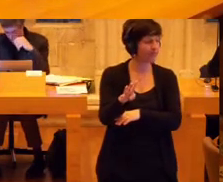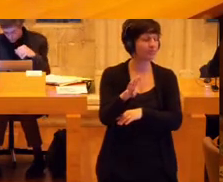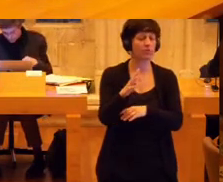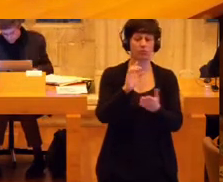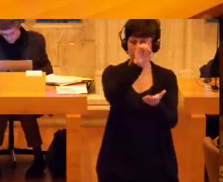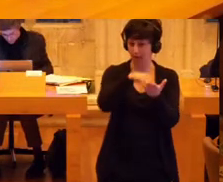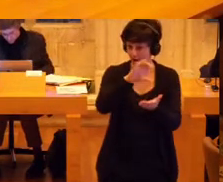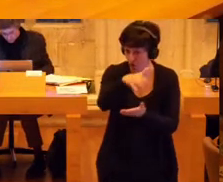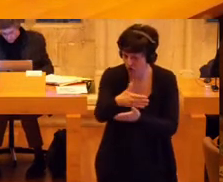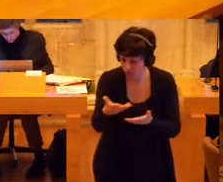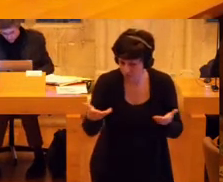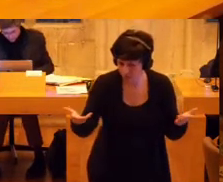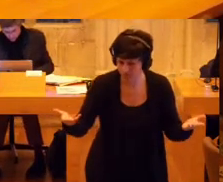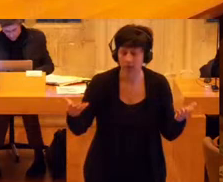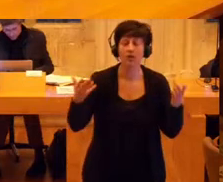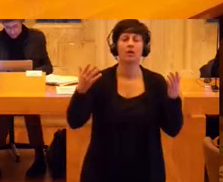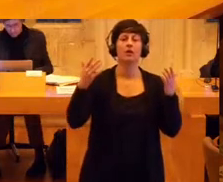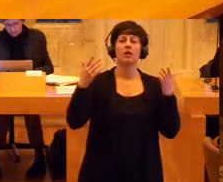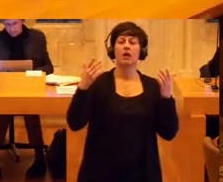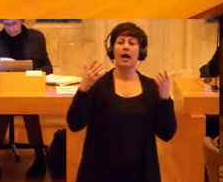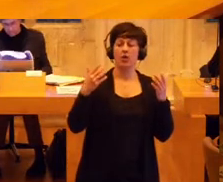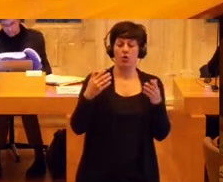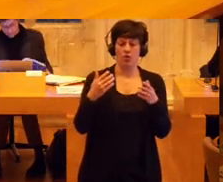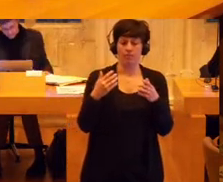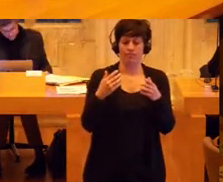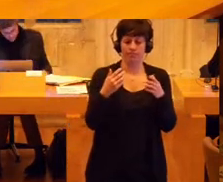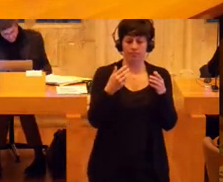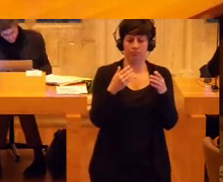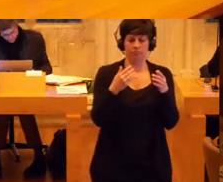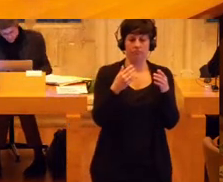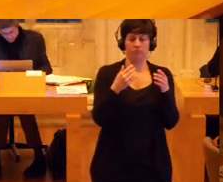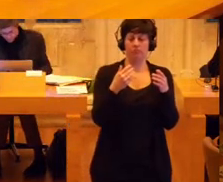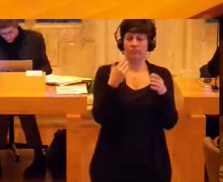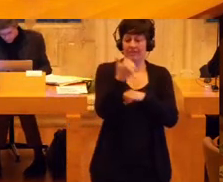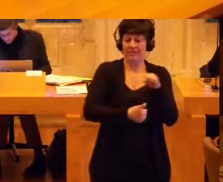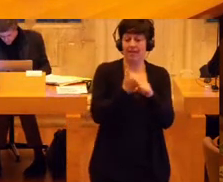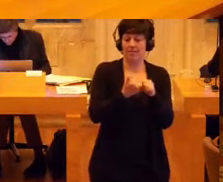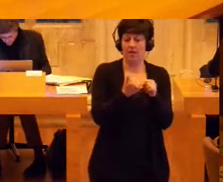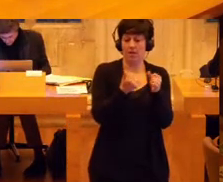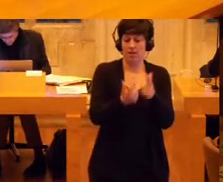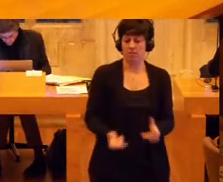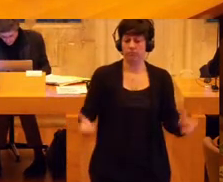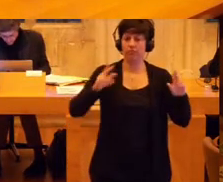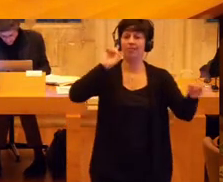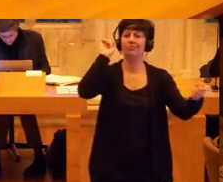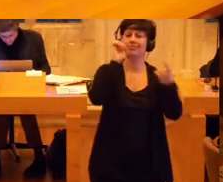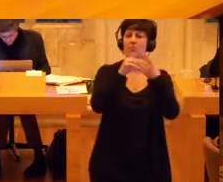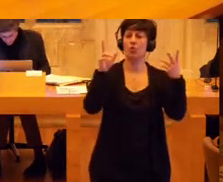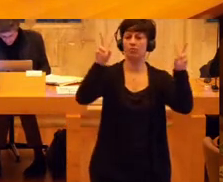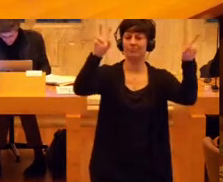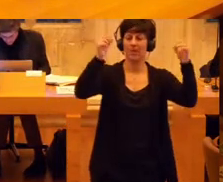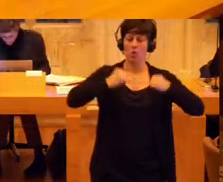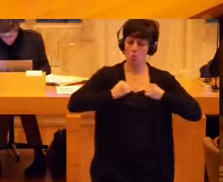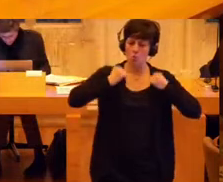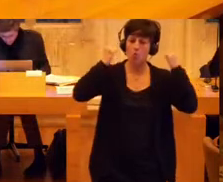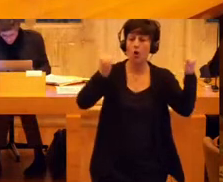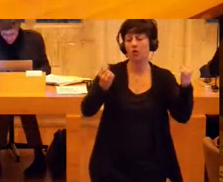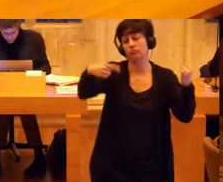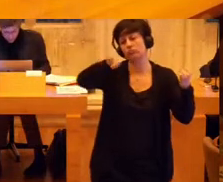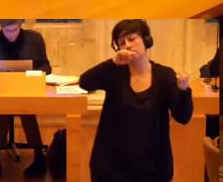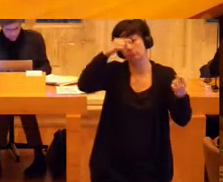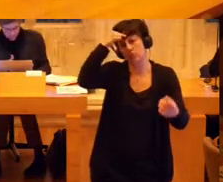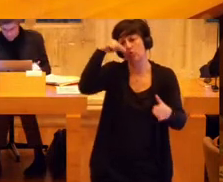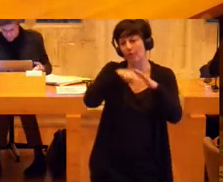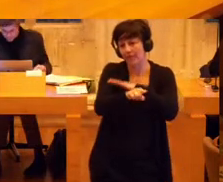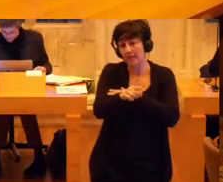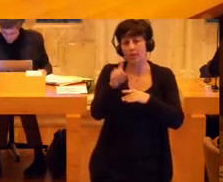Caen, avec un fil rouge cette année qui est le courage. Vous imaginez bien pourquoi, puisque nous sommes